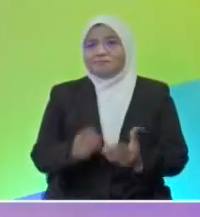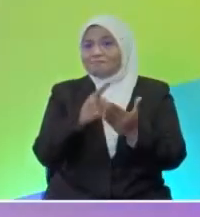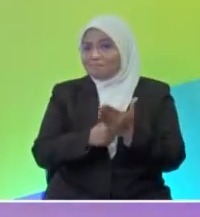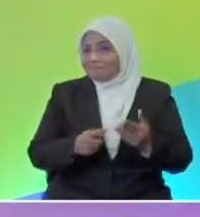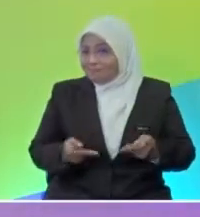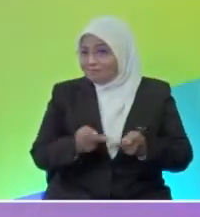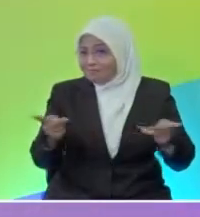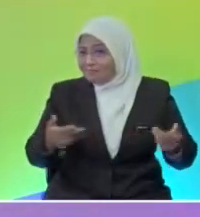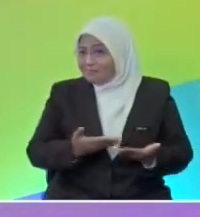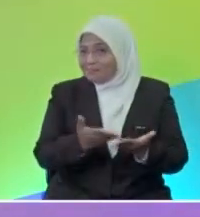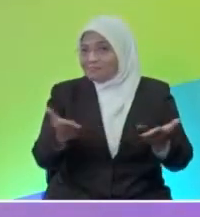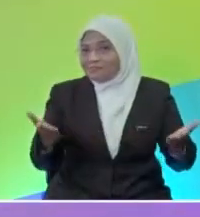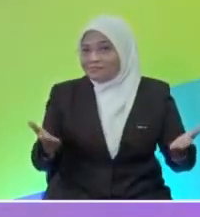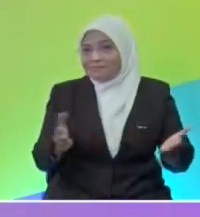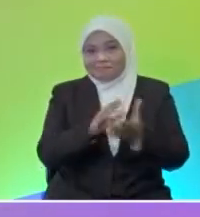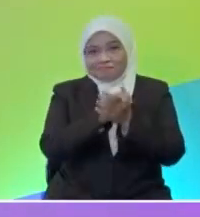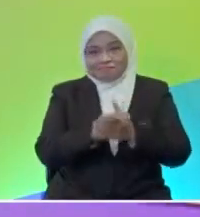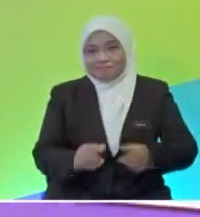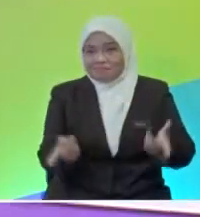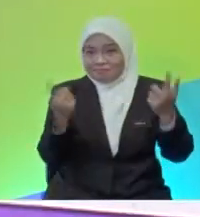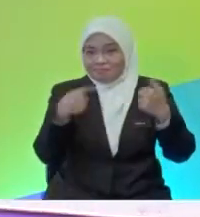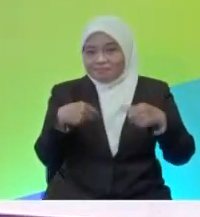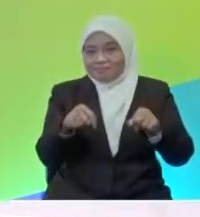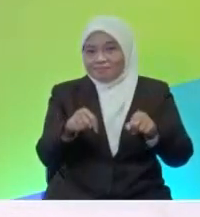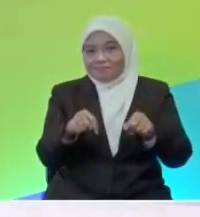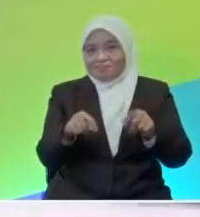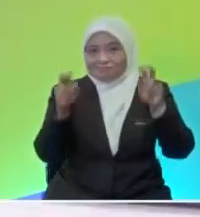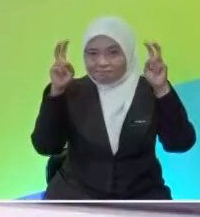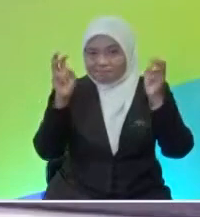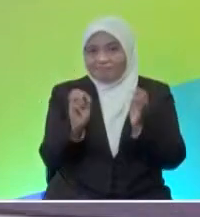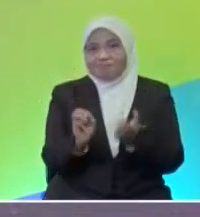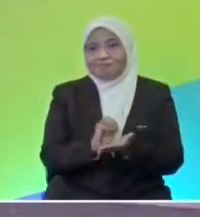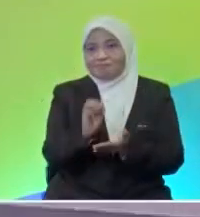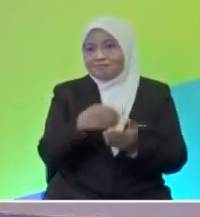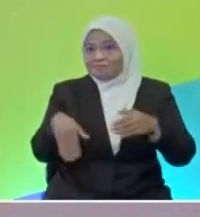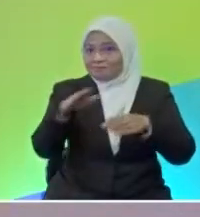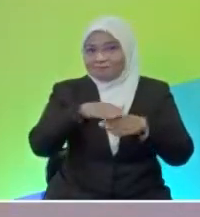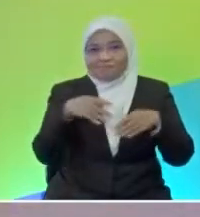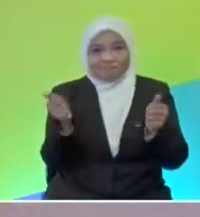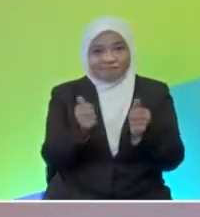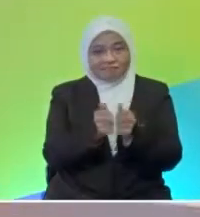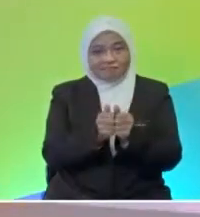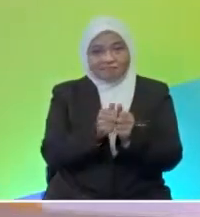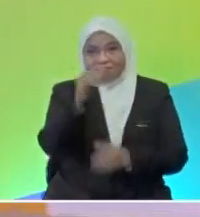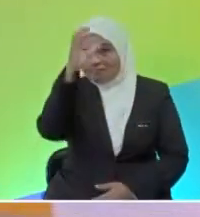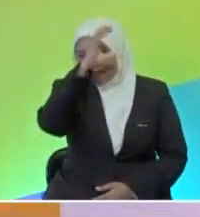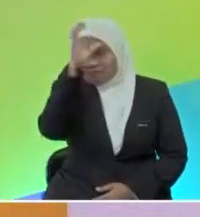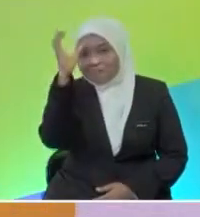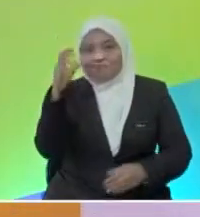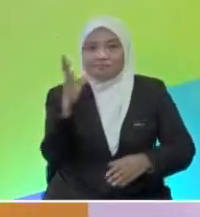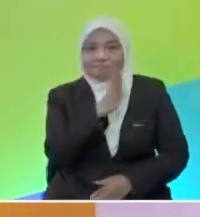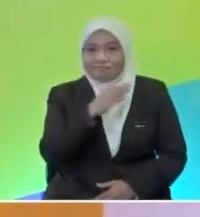Selamat datang ke slot Menengah Atas bersama saya Chris and Jerry untuk mata pelajaran